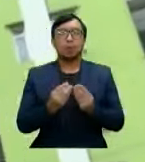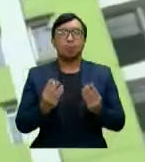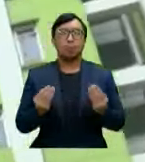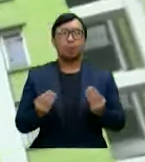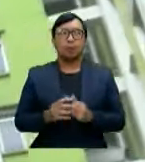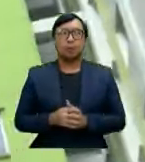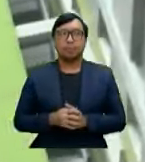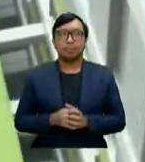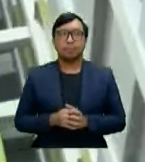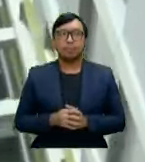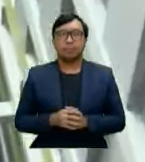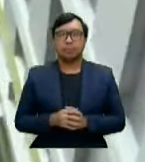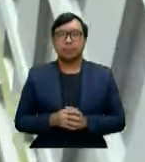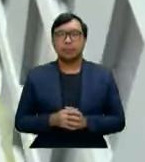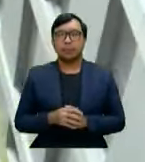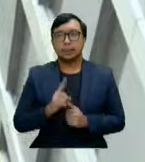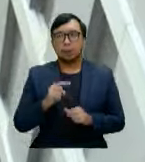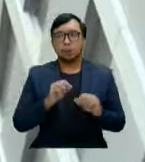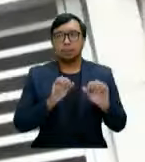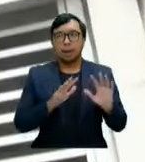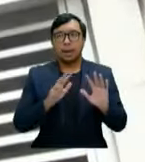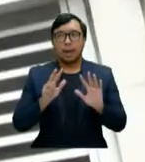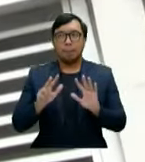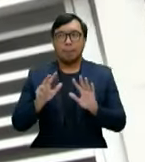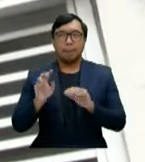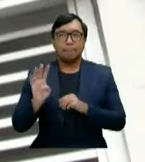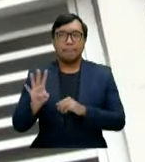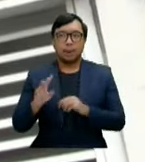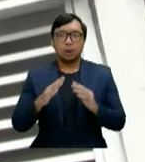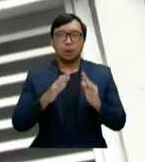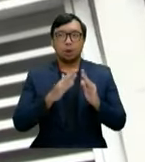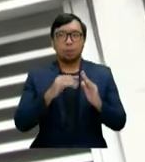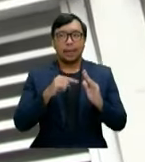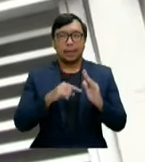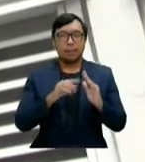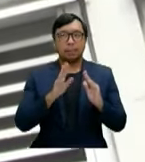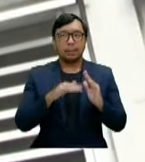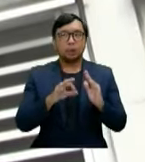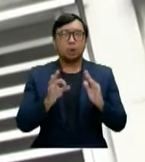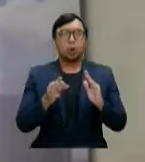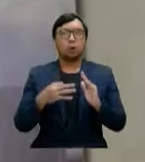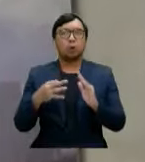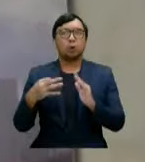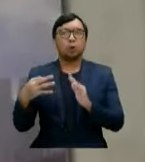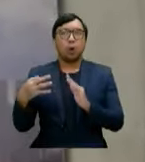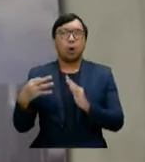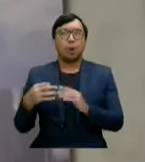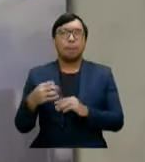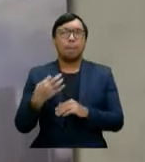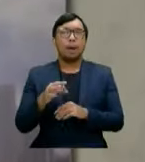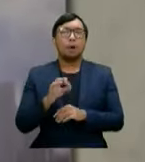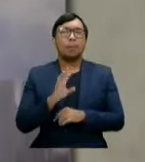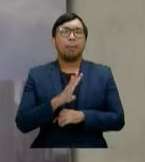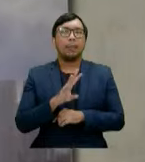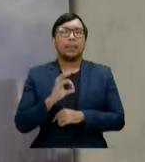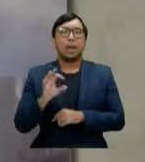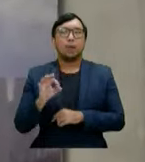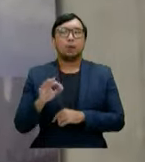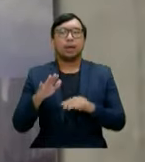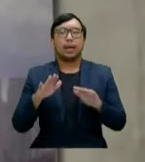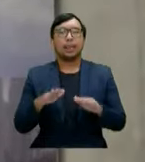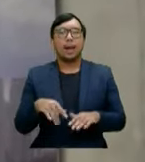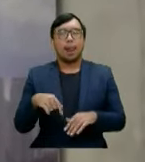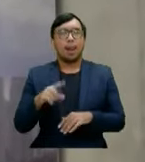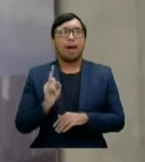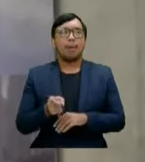Dari 1.984 unit yang tersedia di rusun Pasar Rumput, baru 400 unit yang sudah dihuni. Setelah